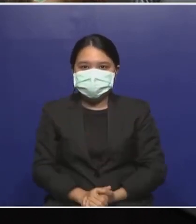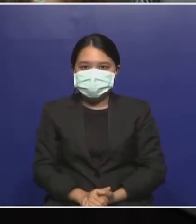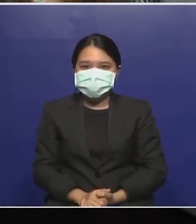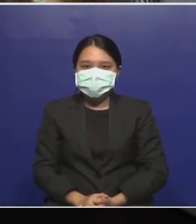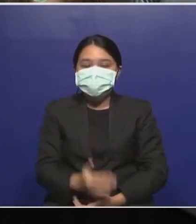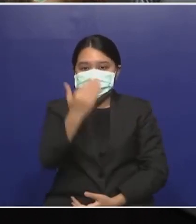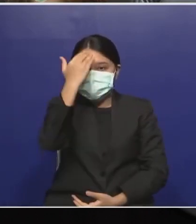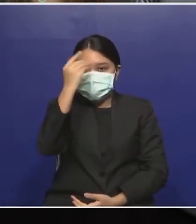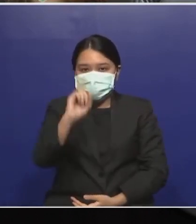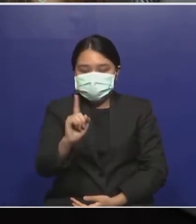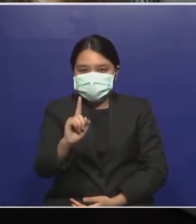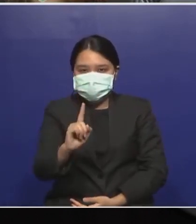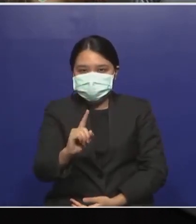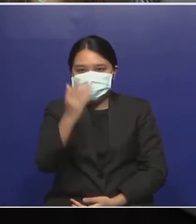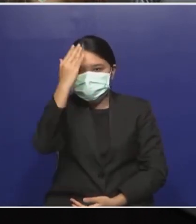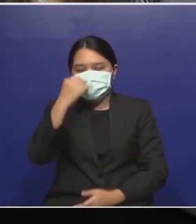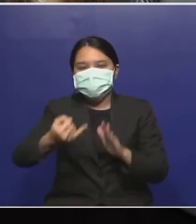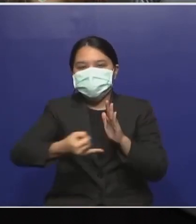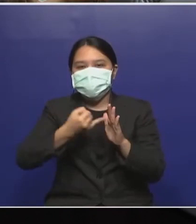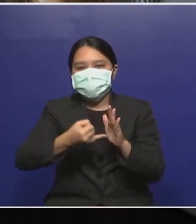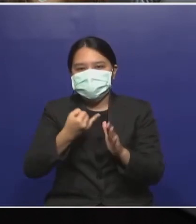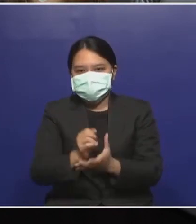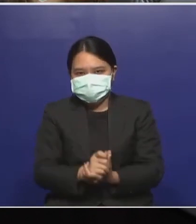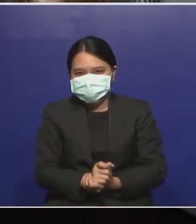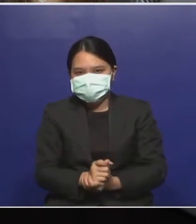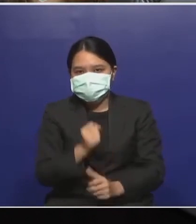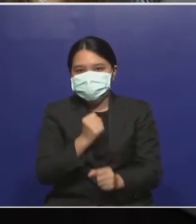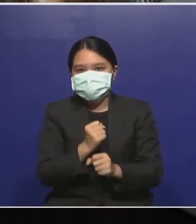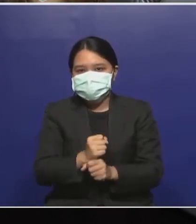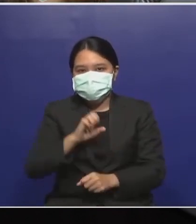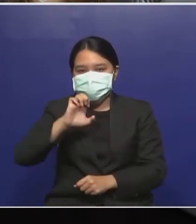เพระอะไรครับ เพรมัง่าย ไม่ต้องทำ EIA